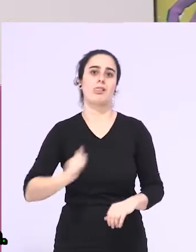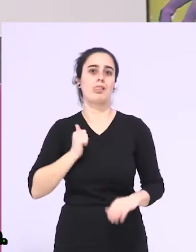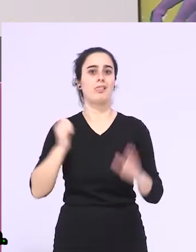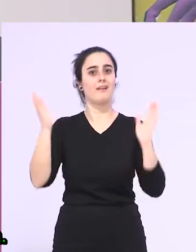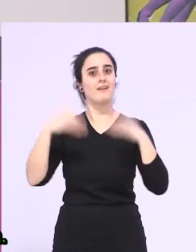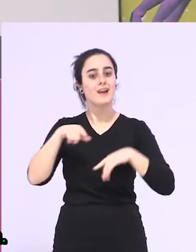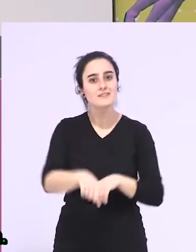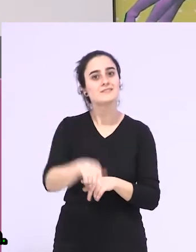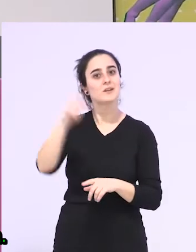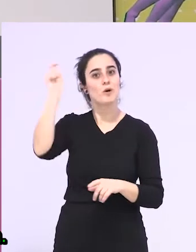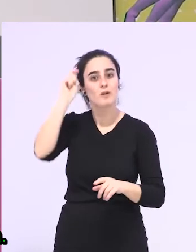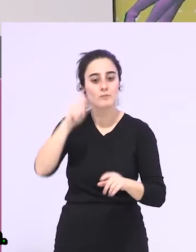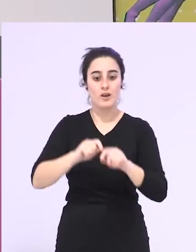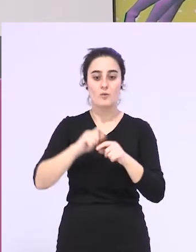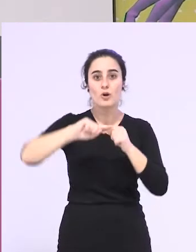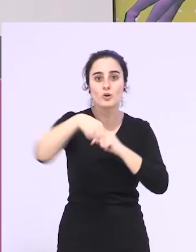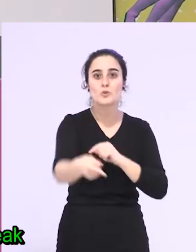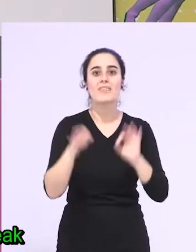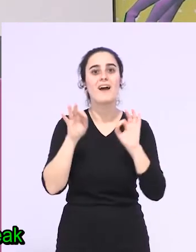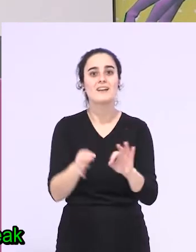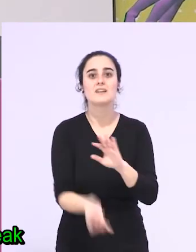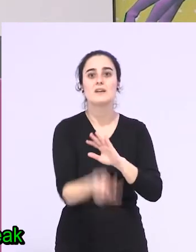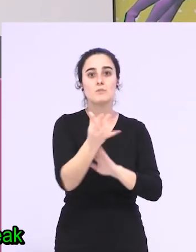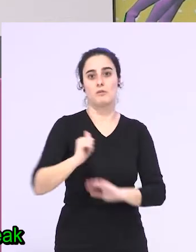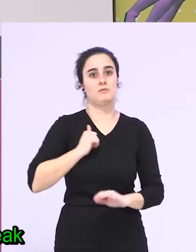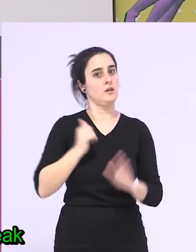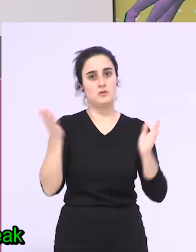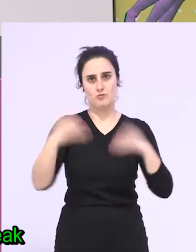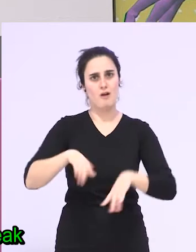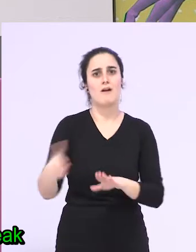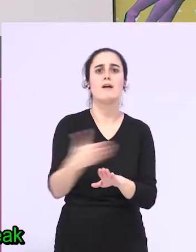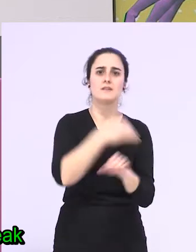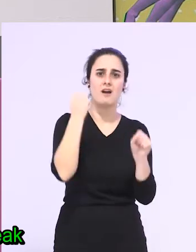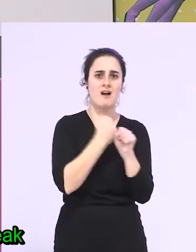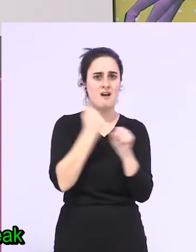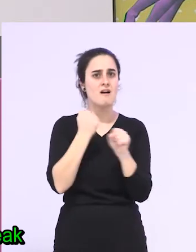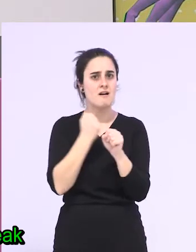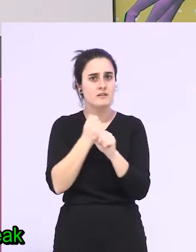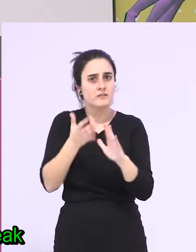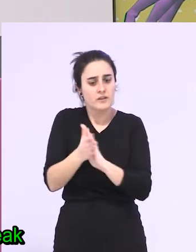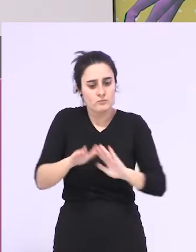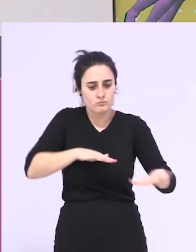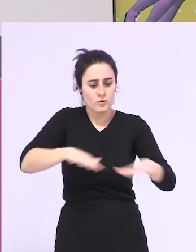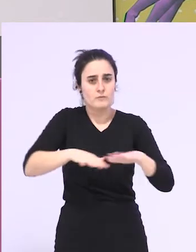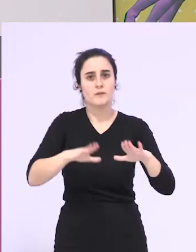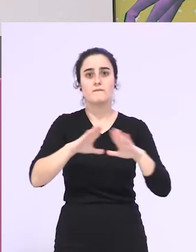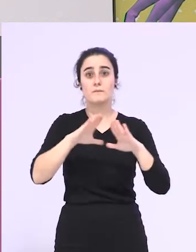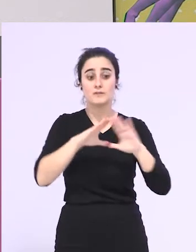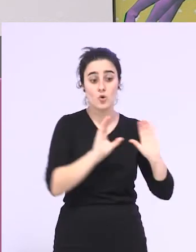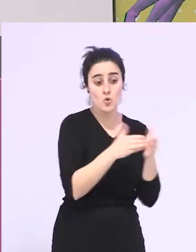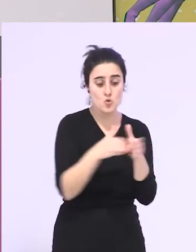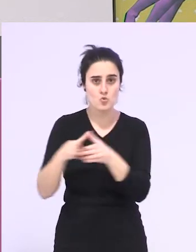toki baten horrelako erantzun bat sortzea. Ba besteak beste, bueno, ba, mugimendu feminista osatzen duten taldeak